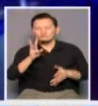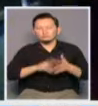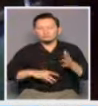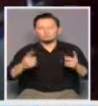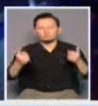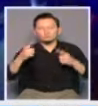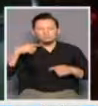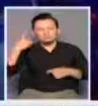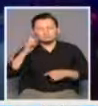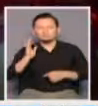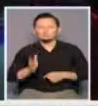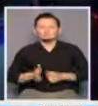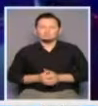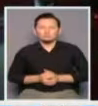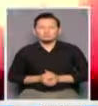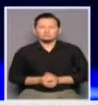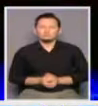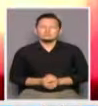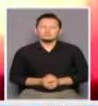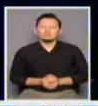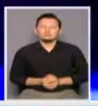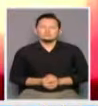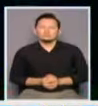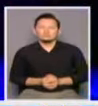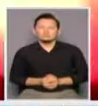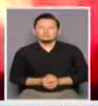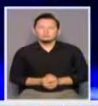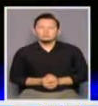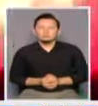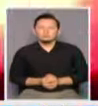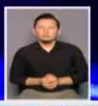дейінгі айыппұл салынуы мүмкін. Жұлдыз Қайратқызы, Айбек Ғалымов, жаңалықтар. Қызметі.